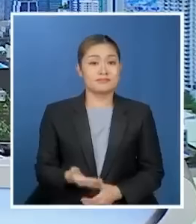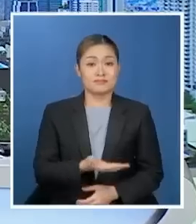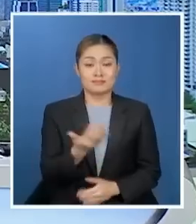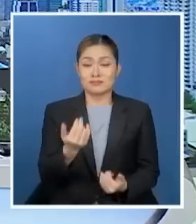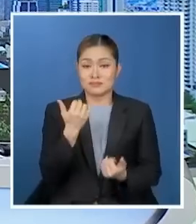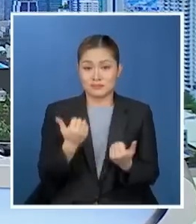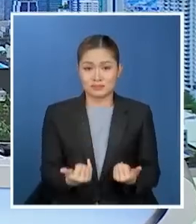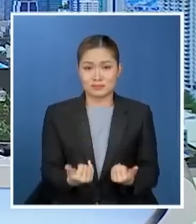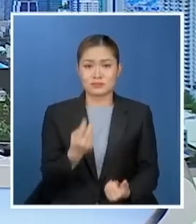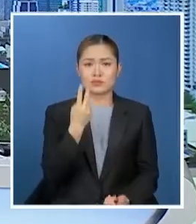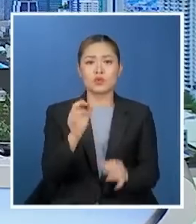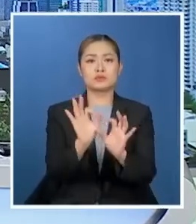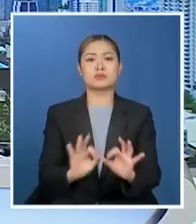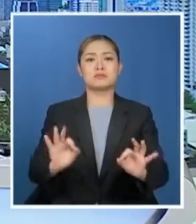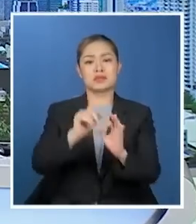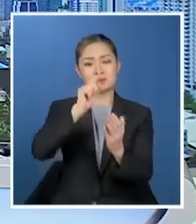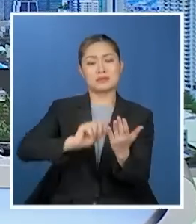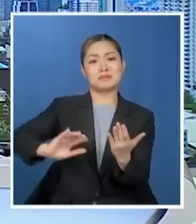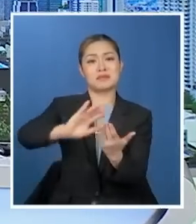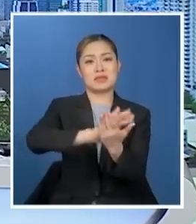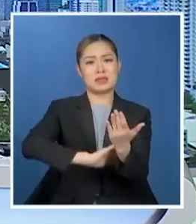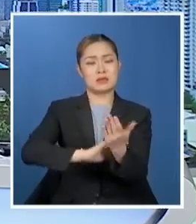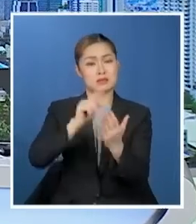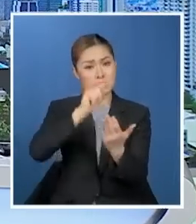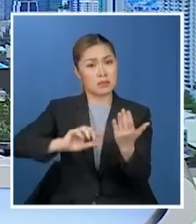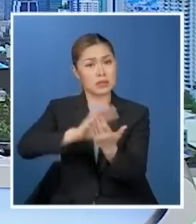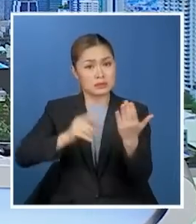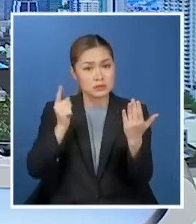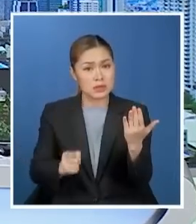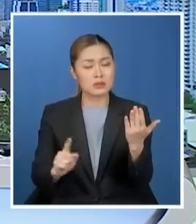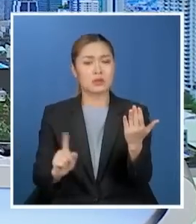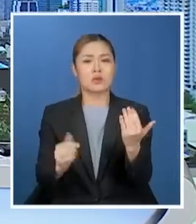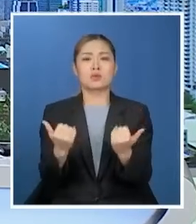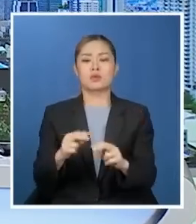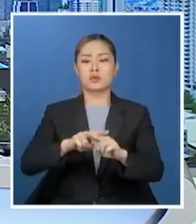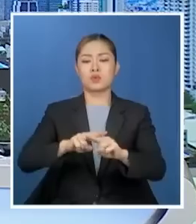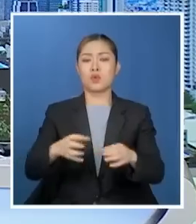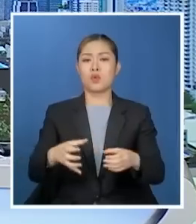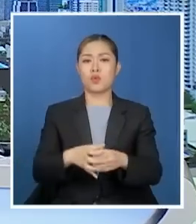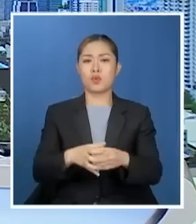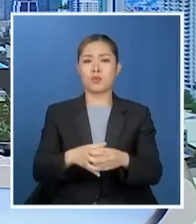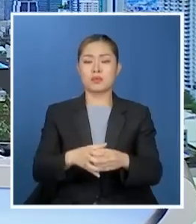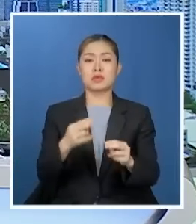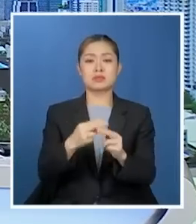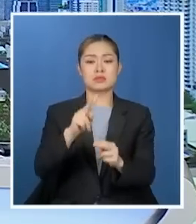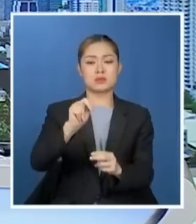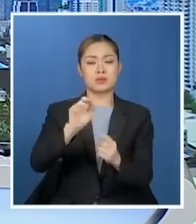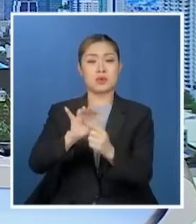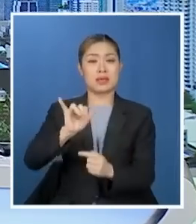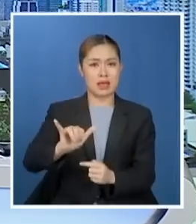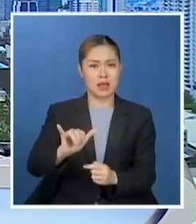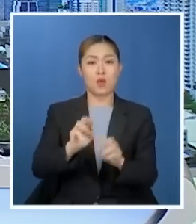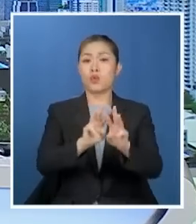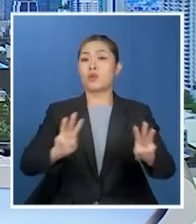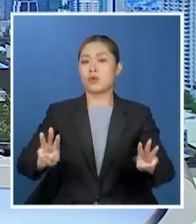ท่านผู้ชมครับพามาดูเรื่องใหญ่ระดับชาติฮะใจระดับชาติจริงๆเพราะว่าแฮกเกอร์กลุ่มนายเนี่ยเขามีเว็บไซ